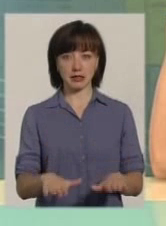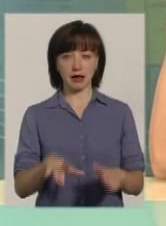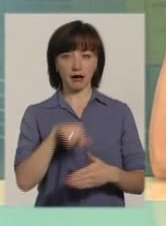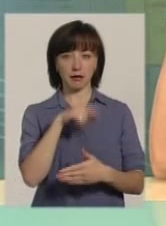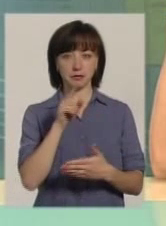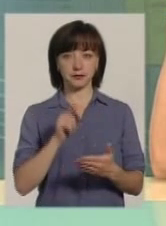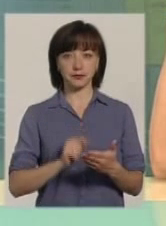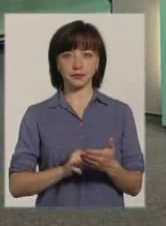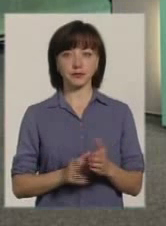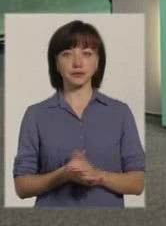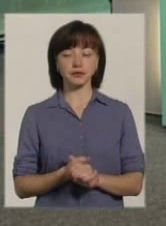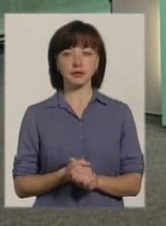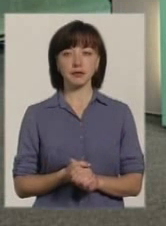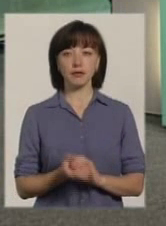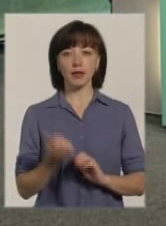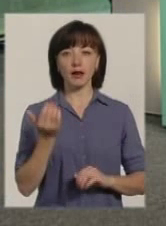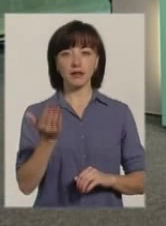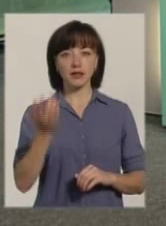Знаєте,